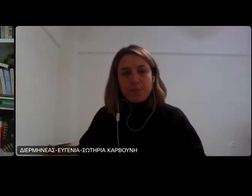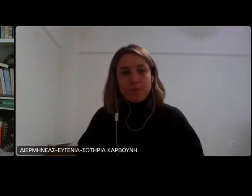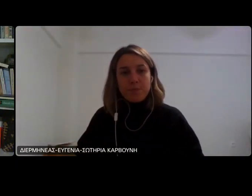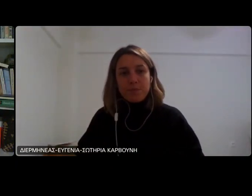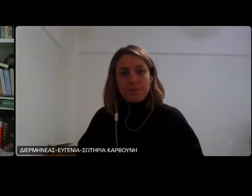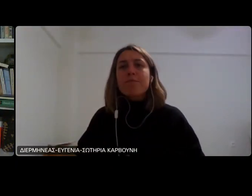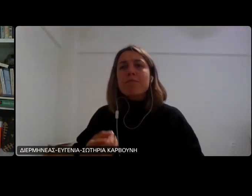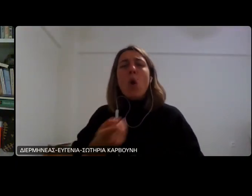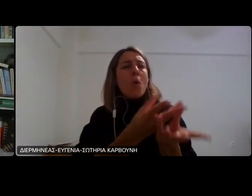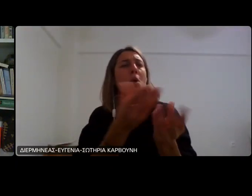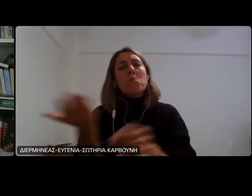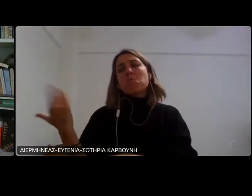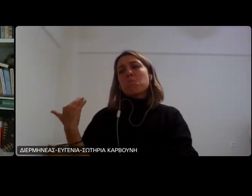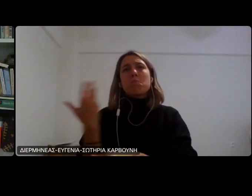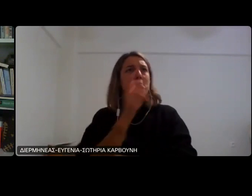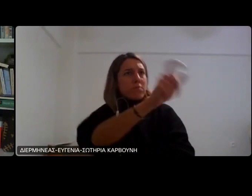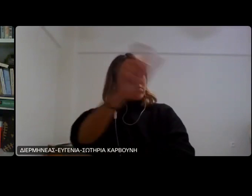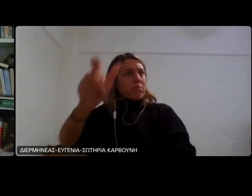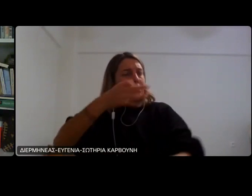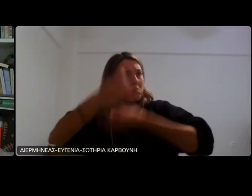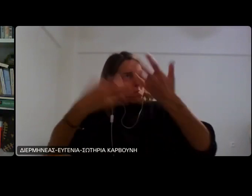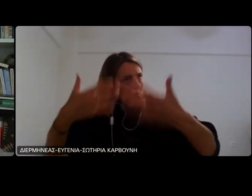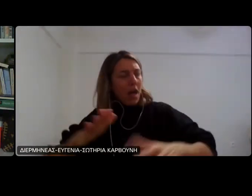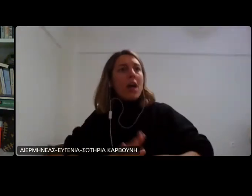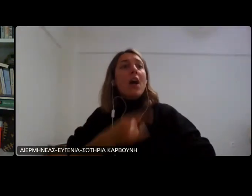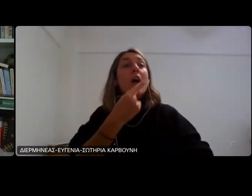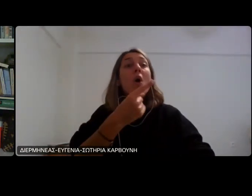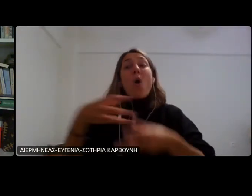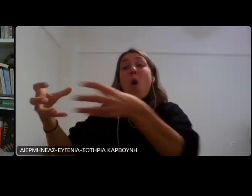ήταν και άλλοι πριν από μένα, υπάρχουν συγκρουσιακές ομάδες,